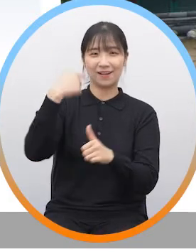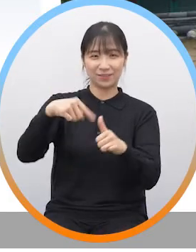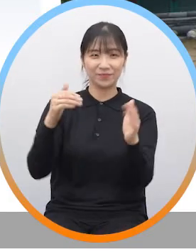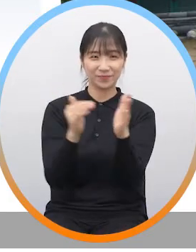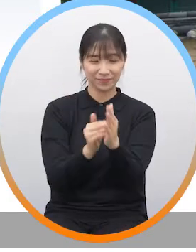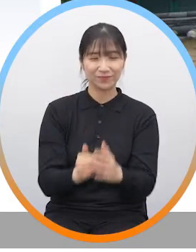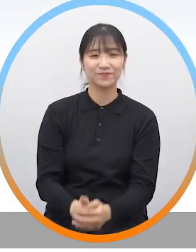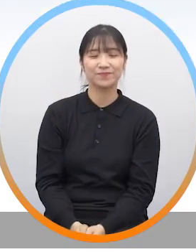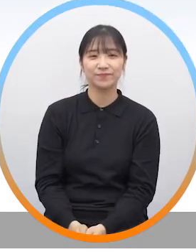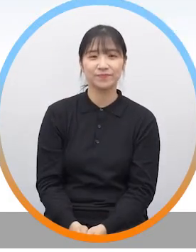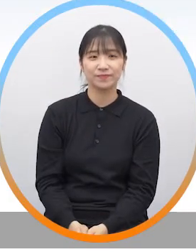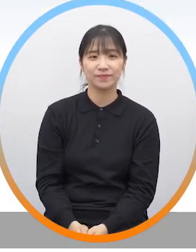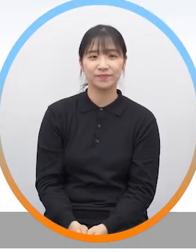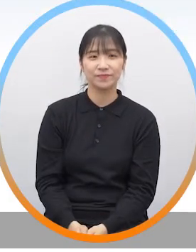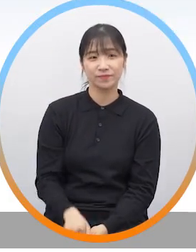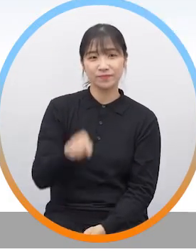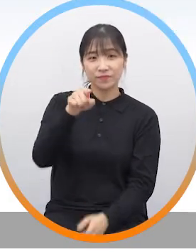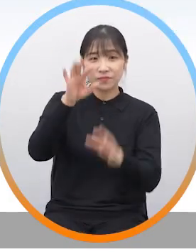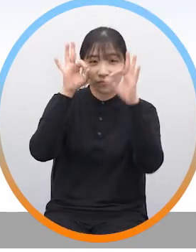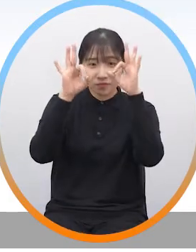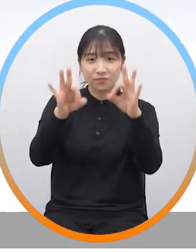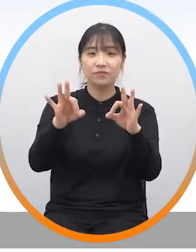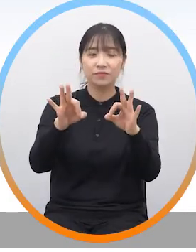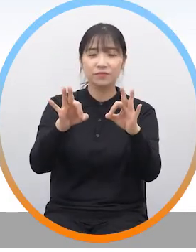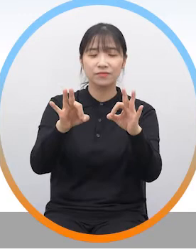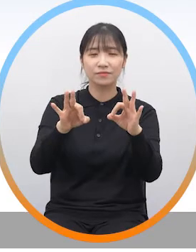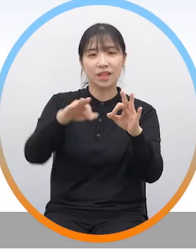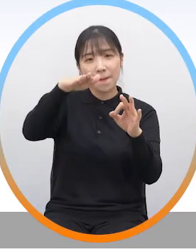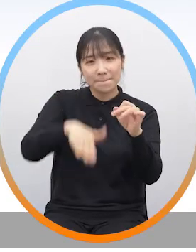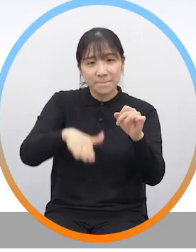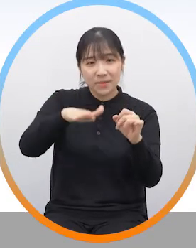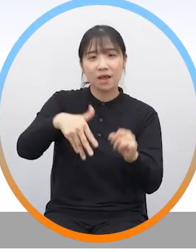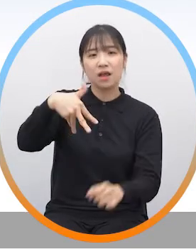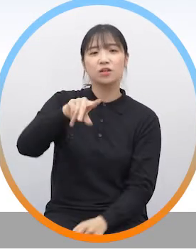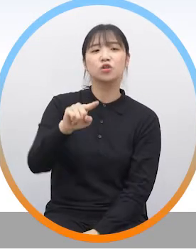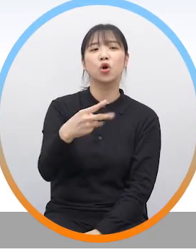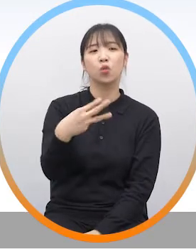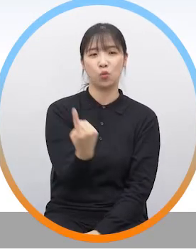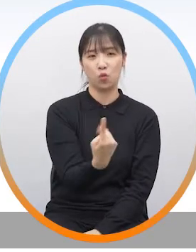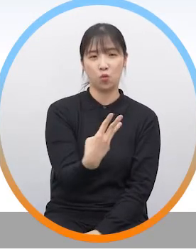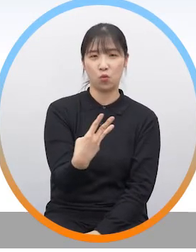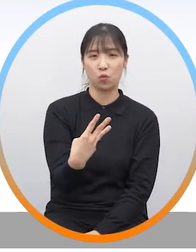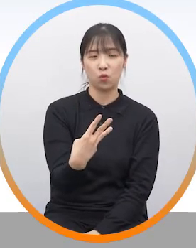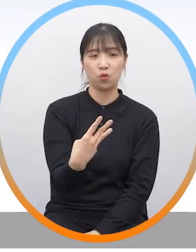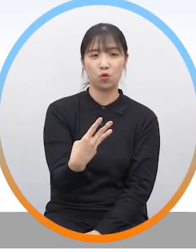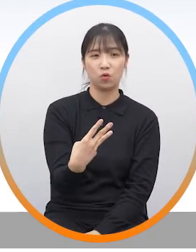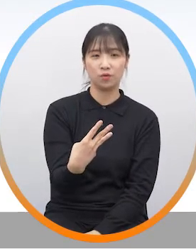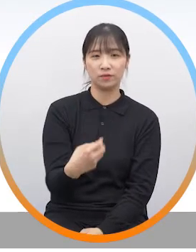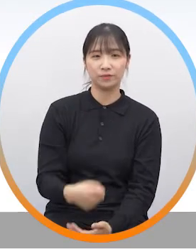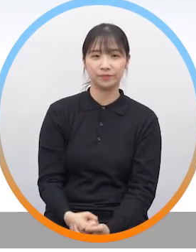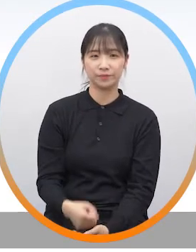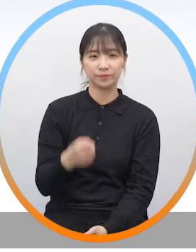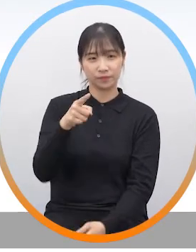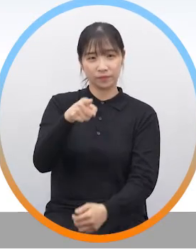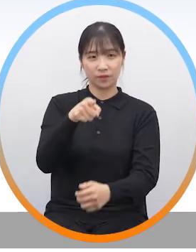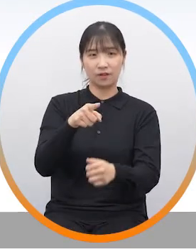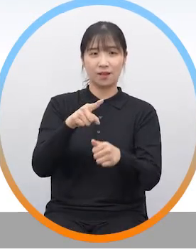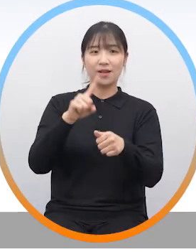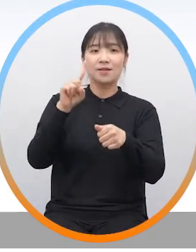했습니다. 자, 이걸 보시면 밑에가 이제 전돌이고요. 전돌이고